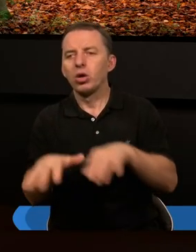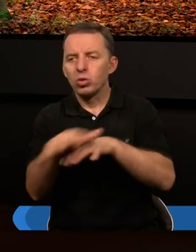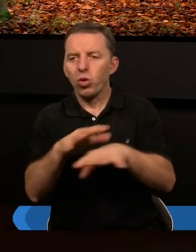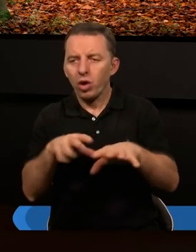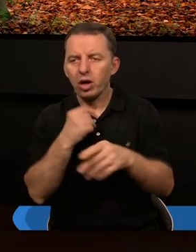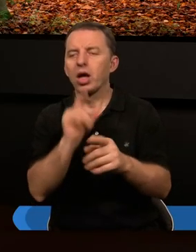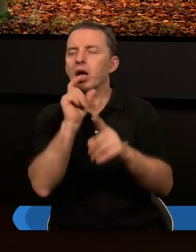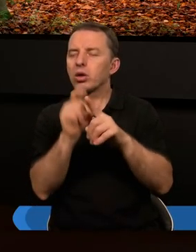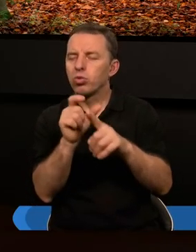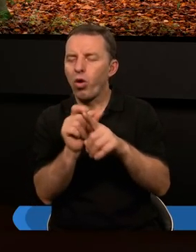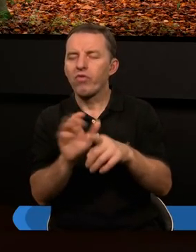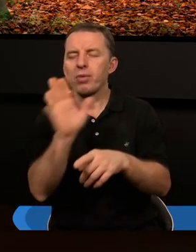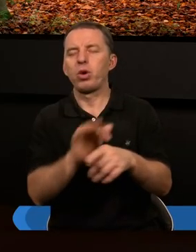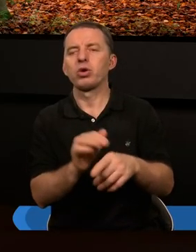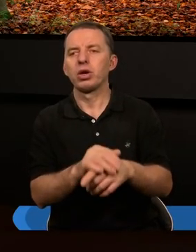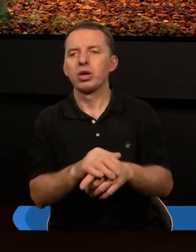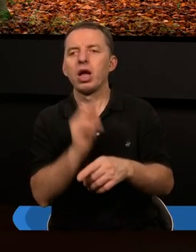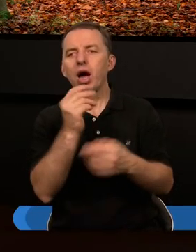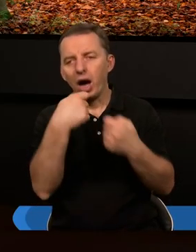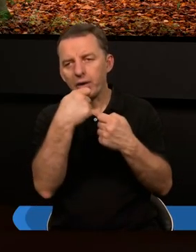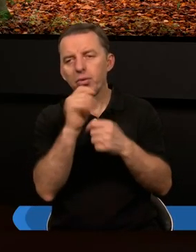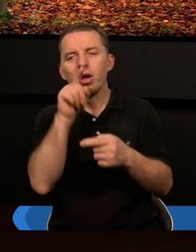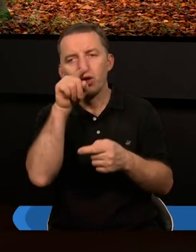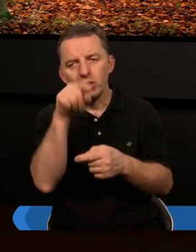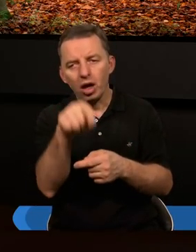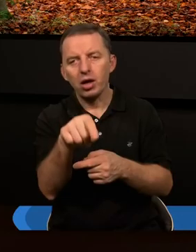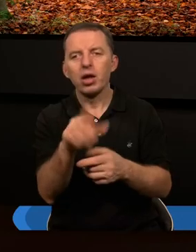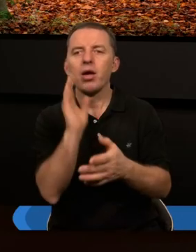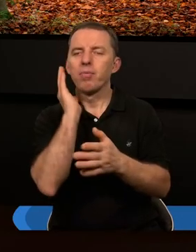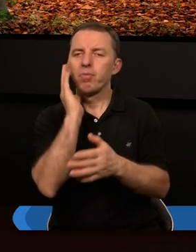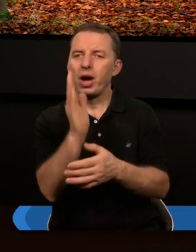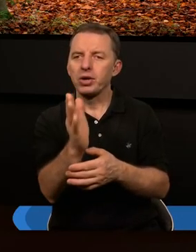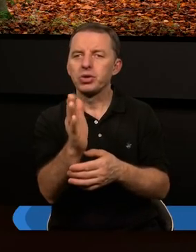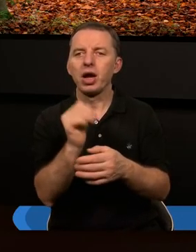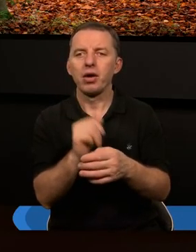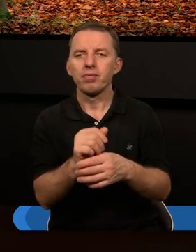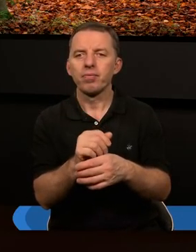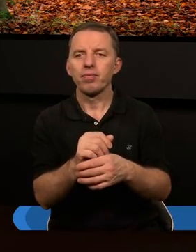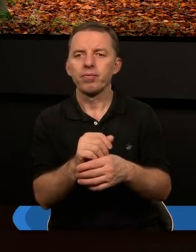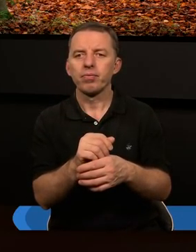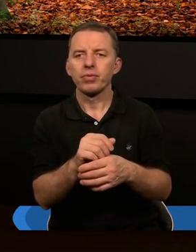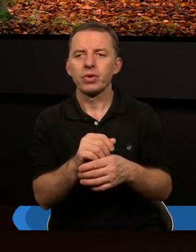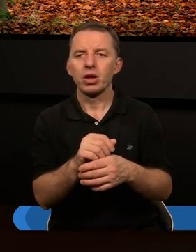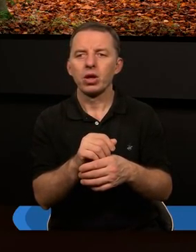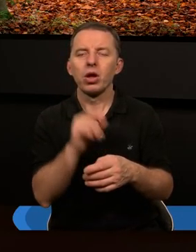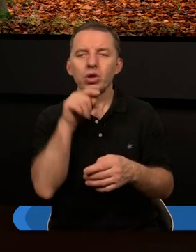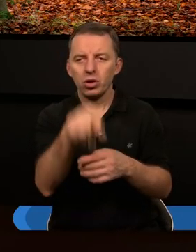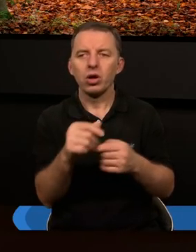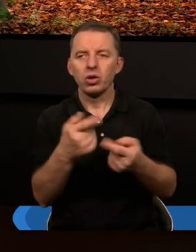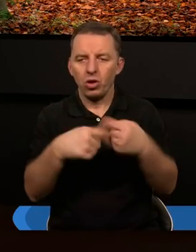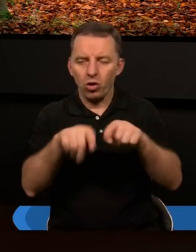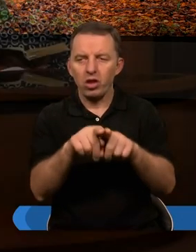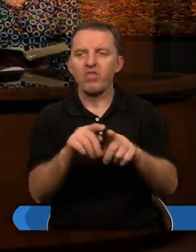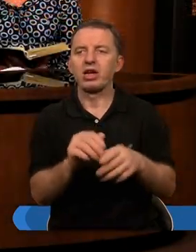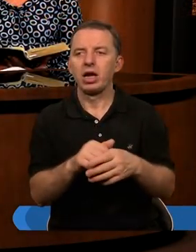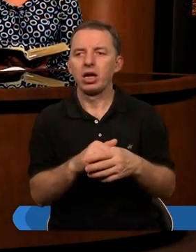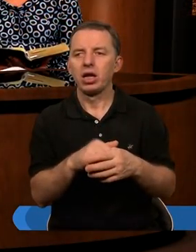Duchem Świętym, Słowem Bożym i ta zmiana wtedy dopiero będzie mogła się dokonać.